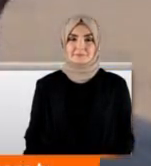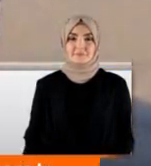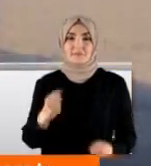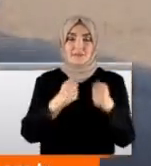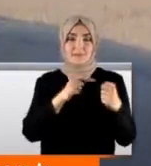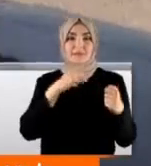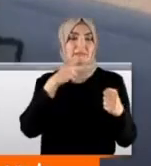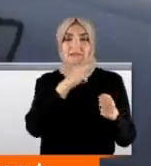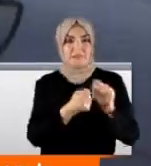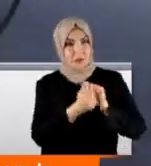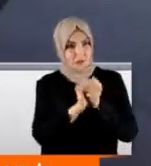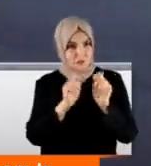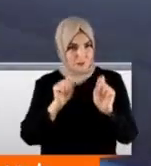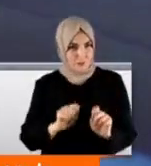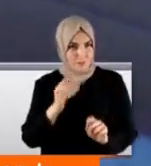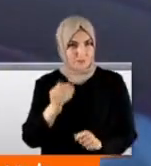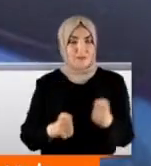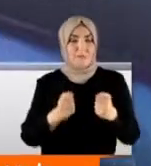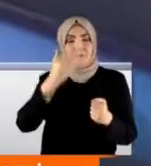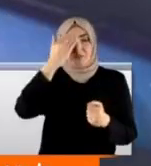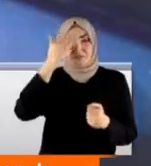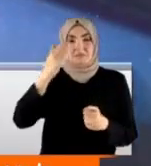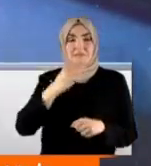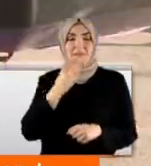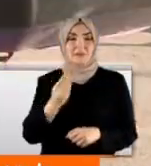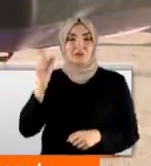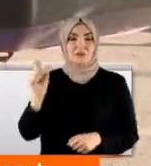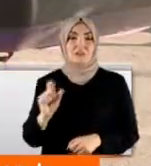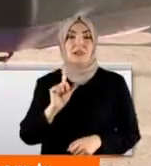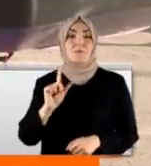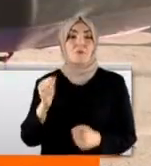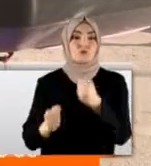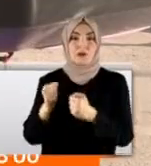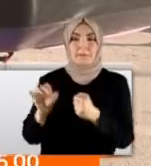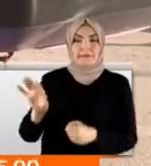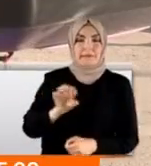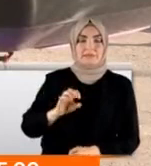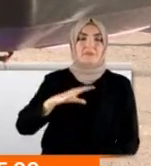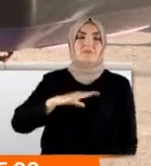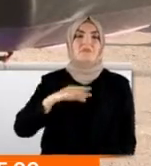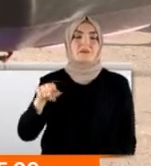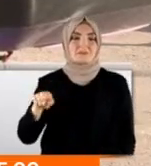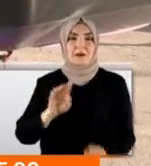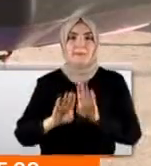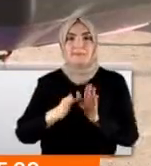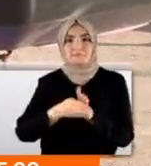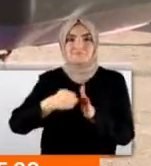Aracının rengini değiştiren otomobil tutkunu genç Lamborghini'den etkilendi. Doğanlı'nın kapılarını yukarı açılır yaptırdı.